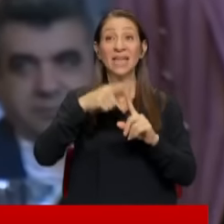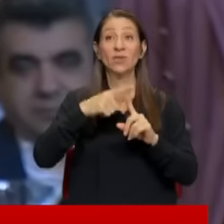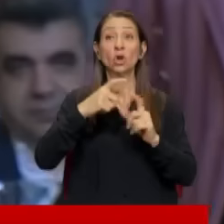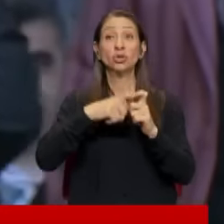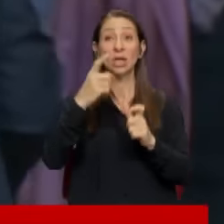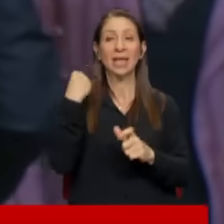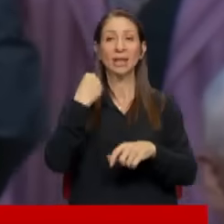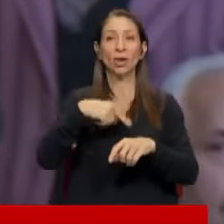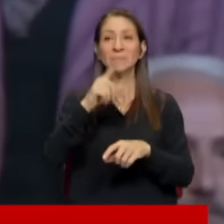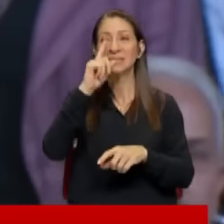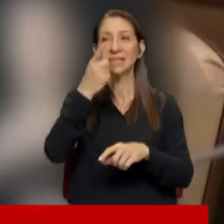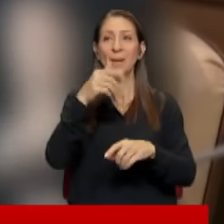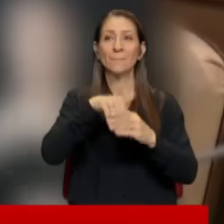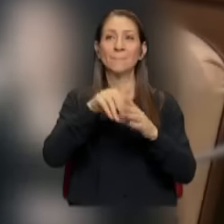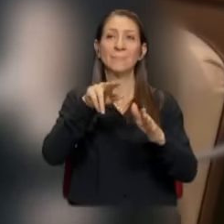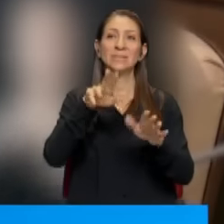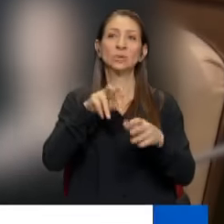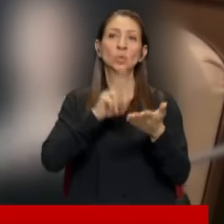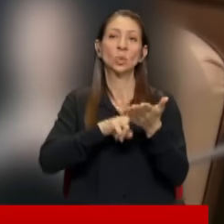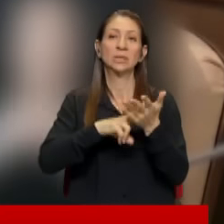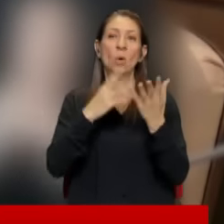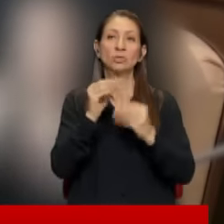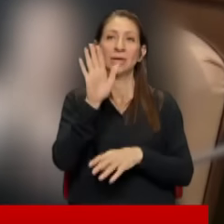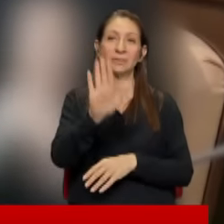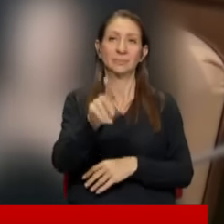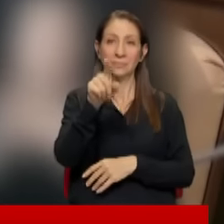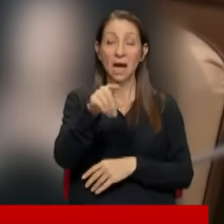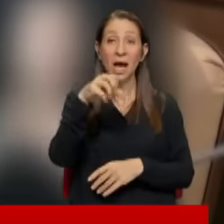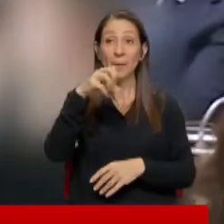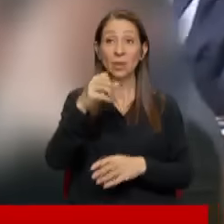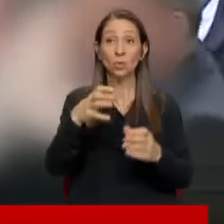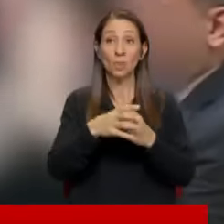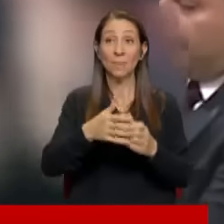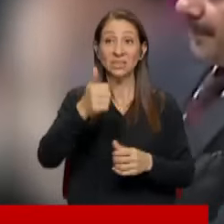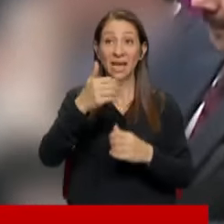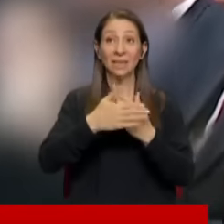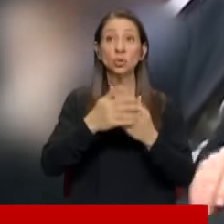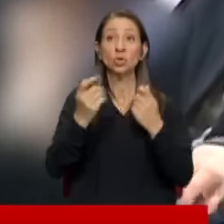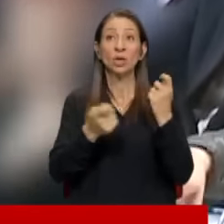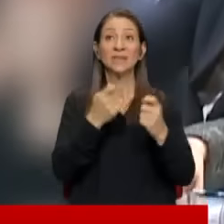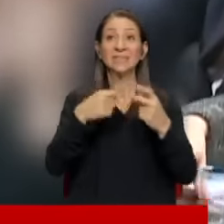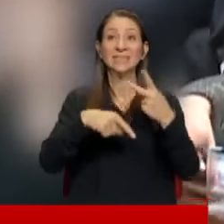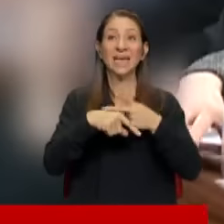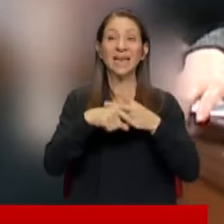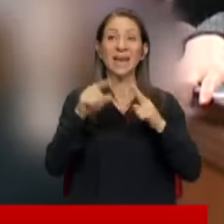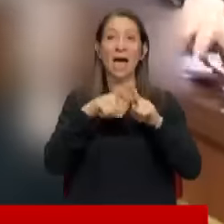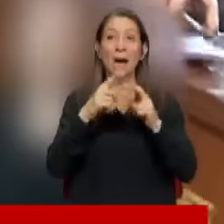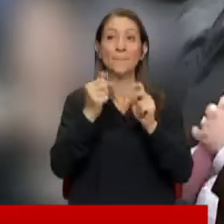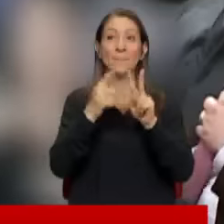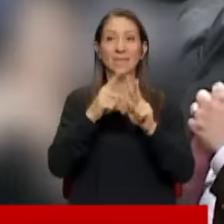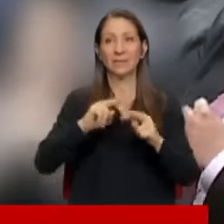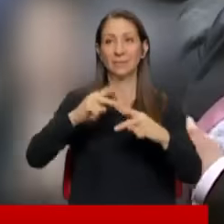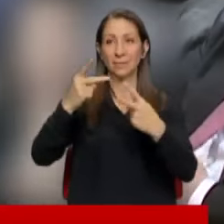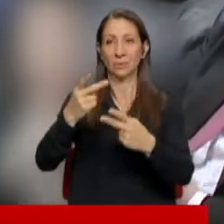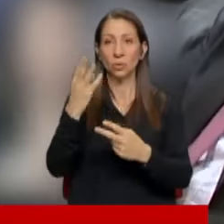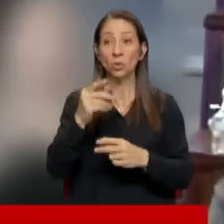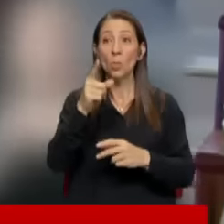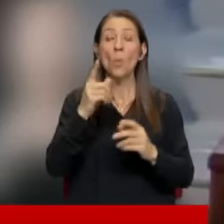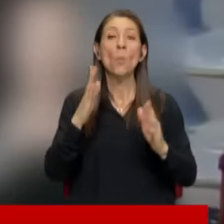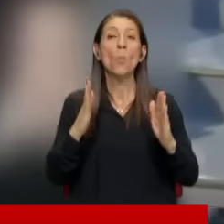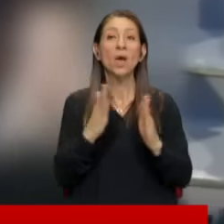Göksu yeni dönemde sadece meclis üyesi olarak bulunacak salonda. AK Parti Grup Başkan Vekilliği görevini Zeynel Abidin okula bıraktı. Bu